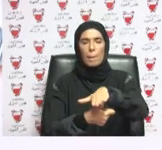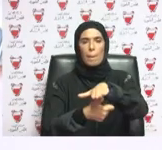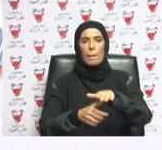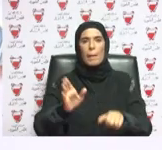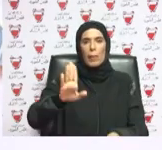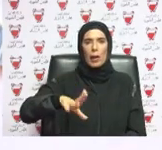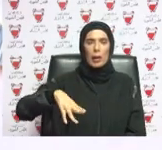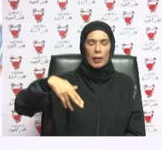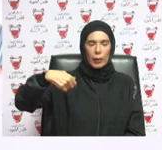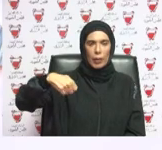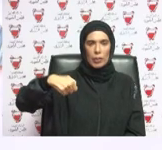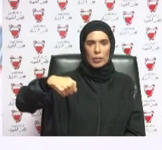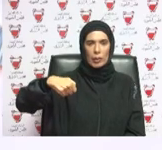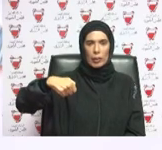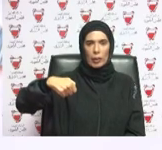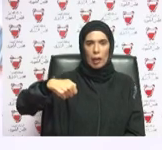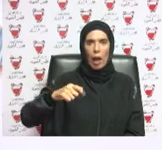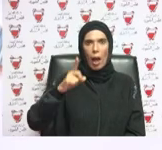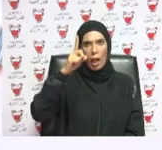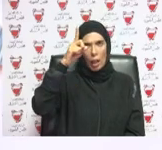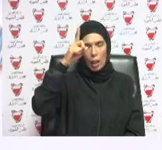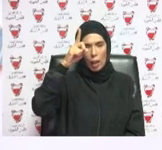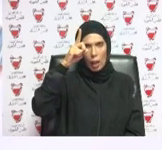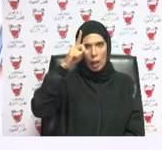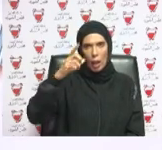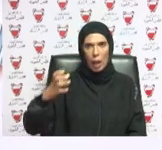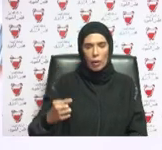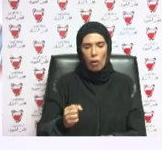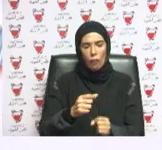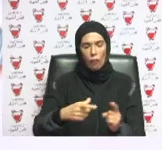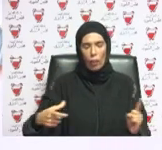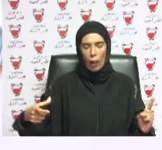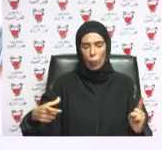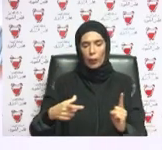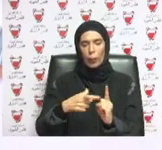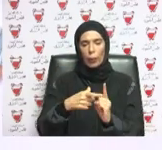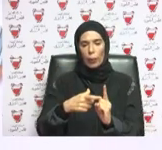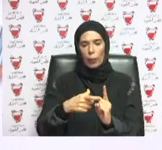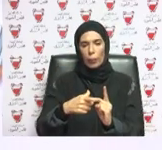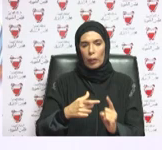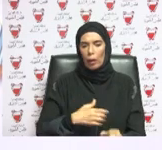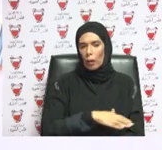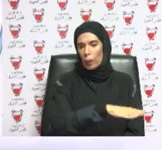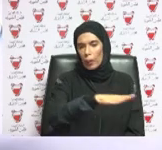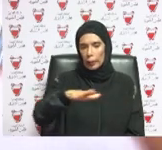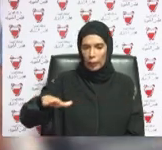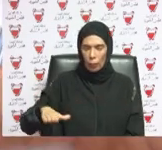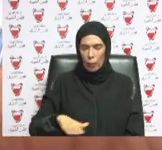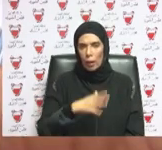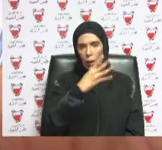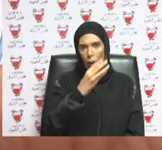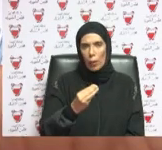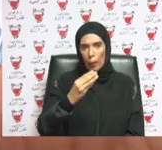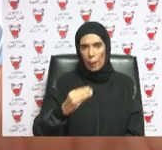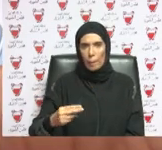عيسى آل خليفة ولي العهد رئيس مجلس الوزراء، وإلى أنجاله الكرام سمو